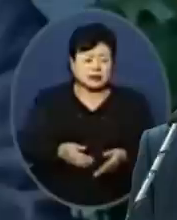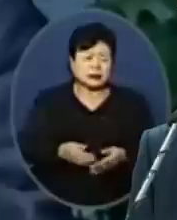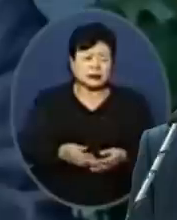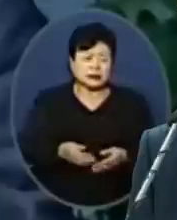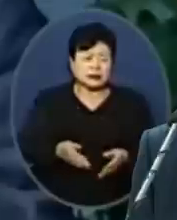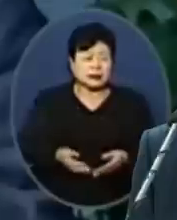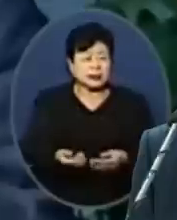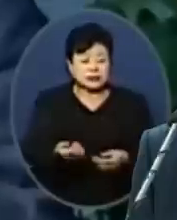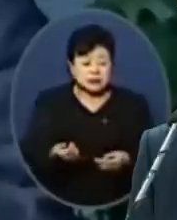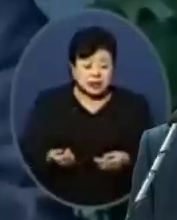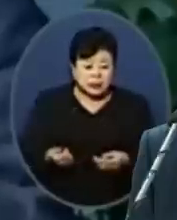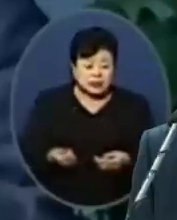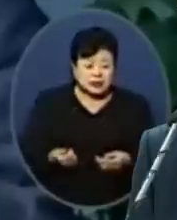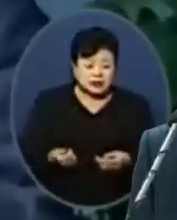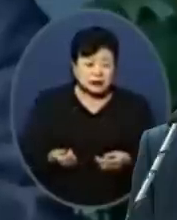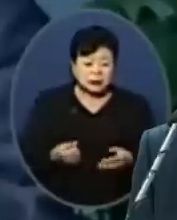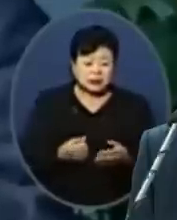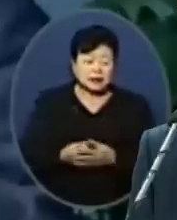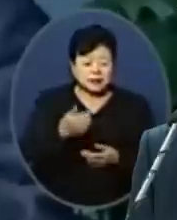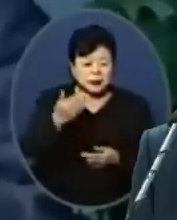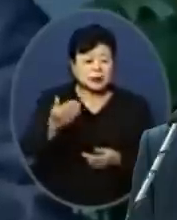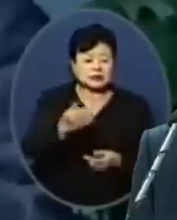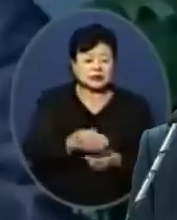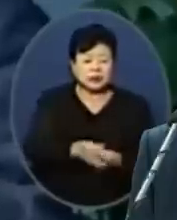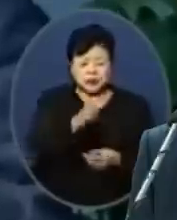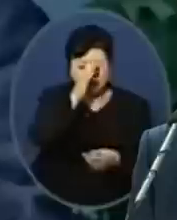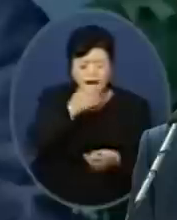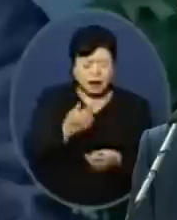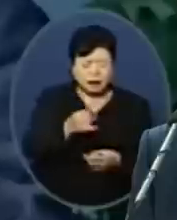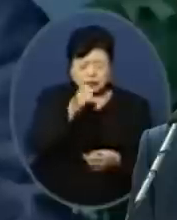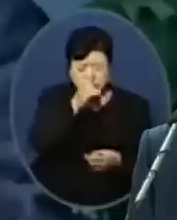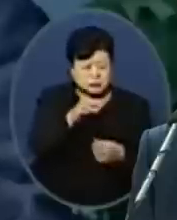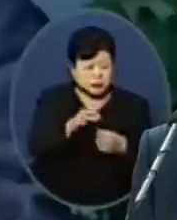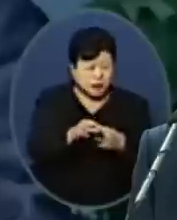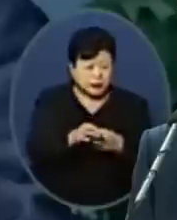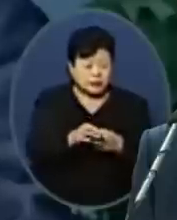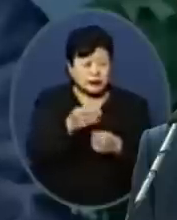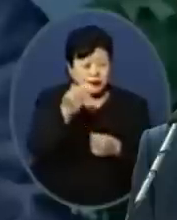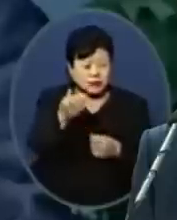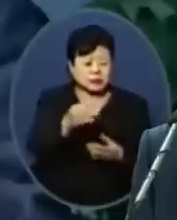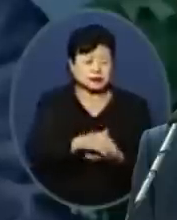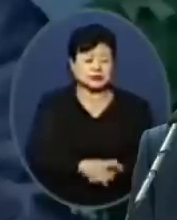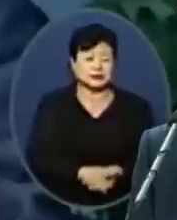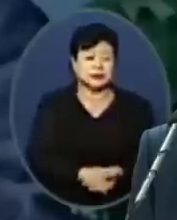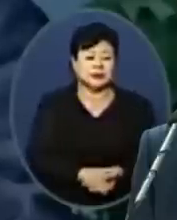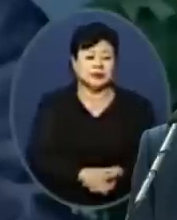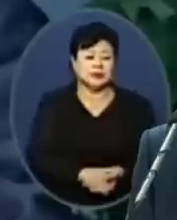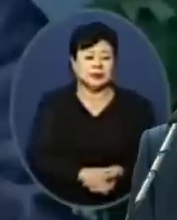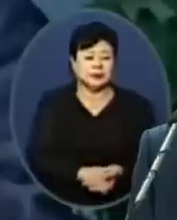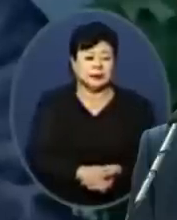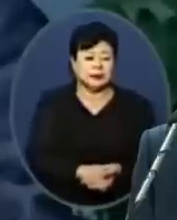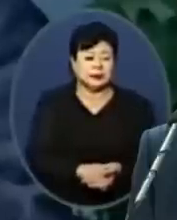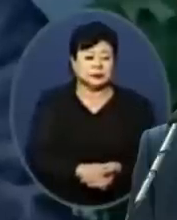전에. 그러므로 여러분 지금 병을 앓고 있으면 여러분은